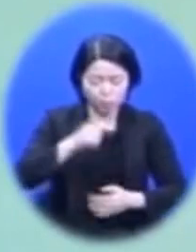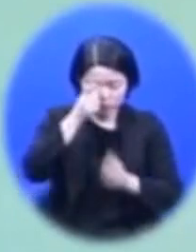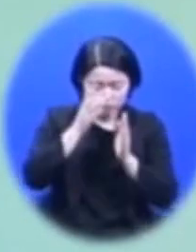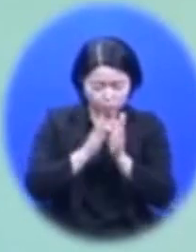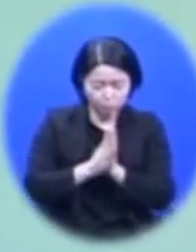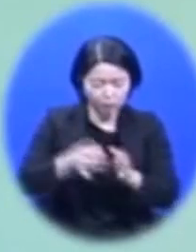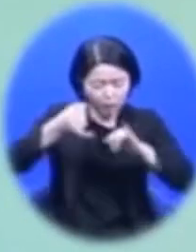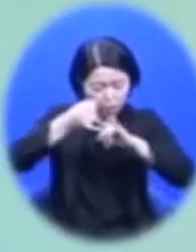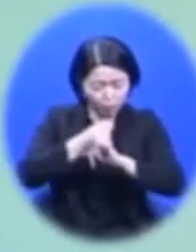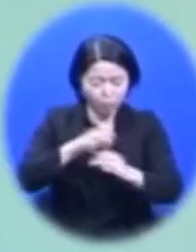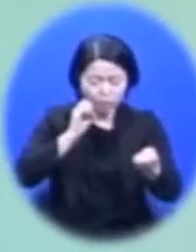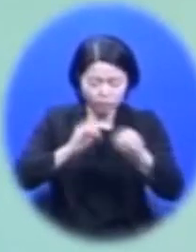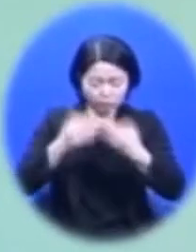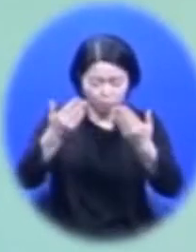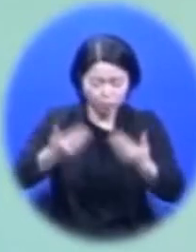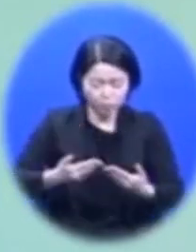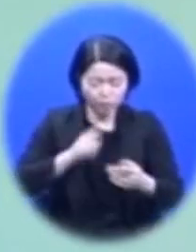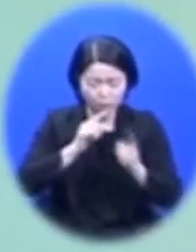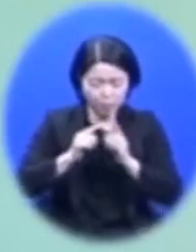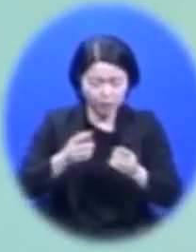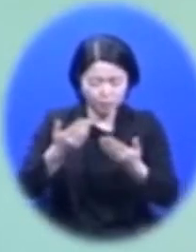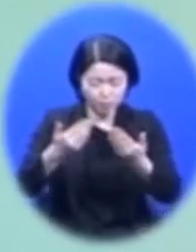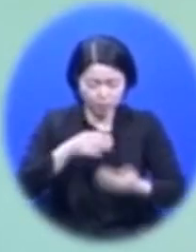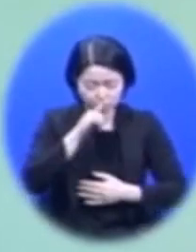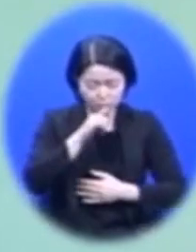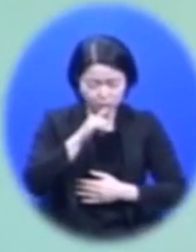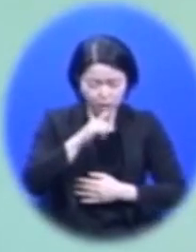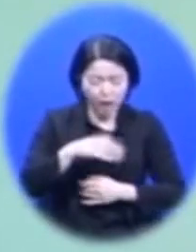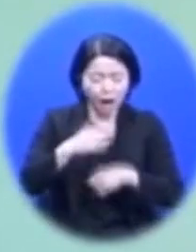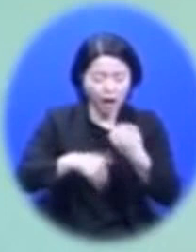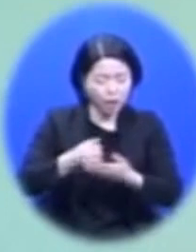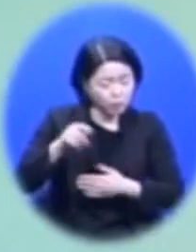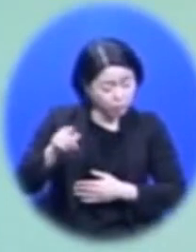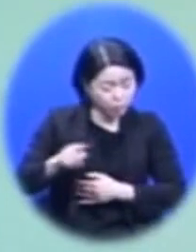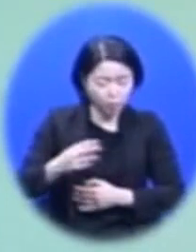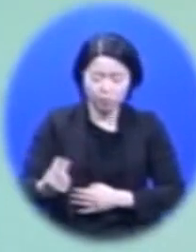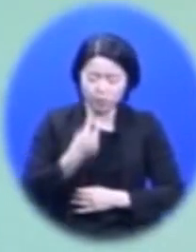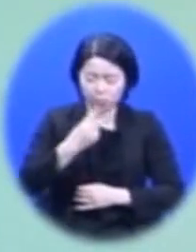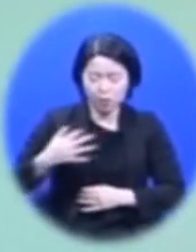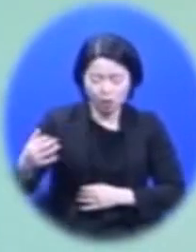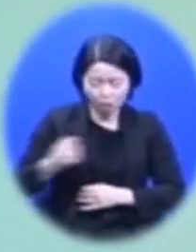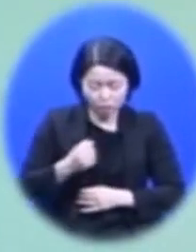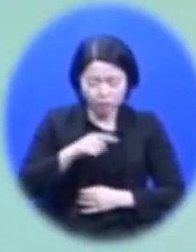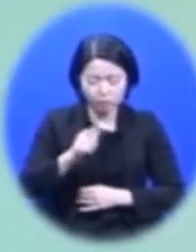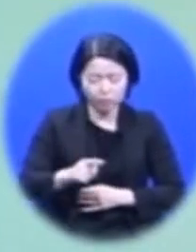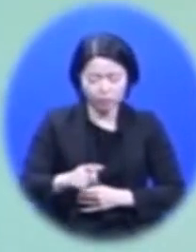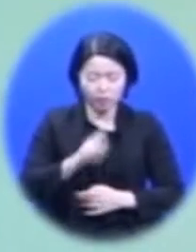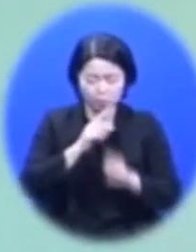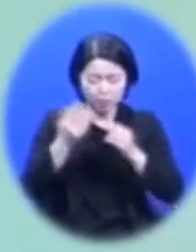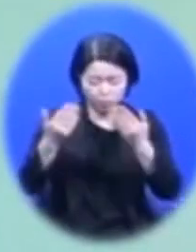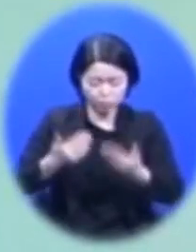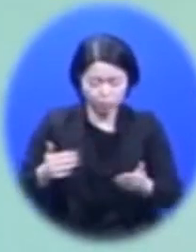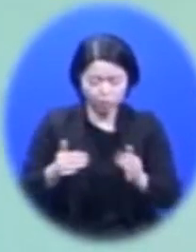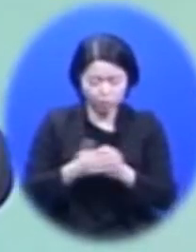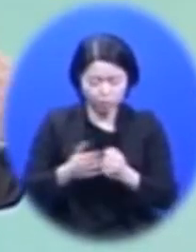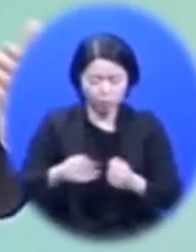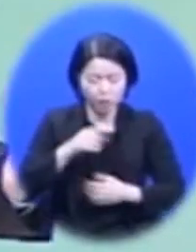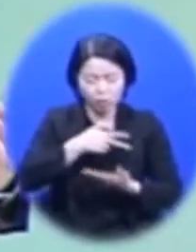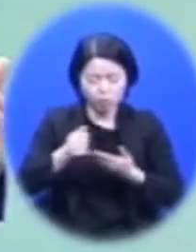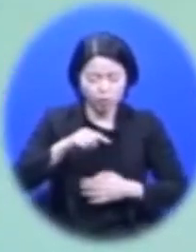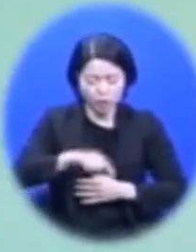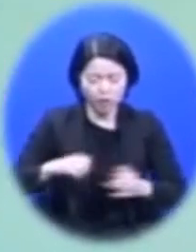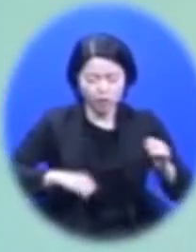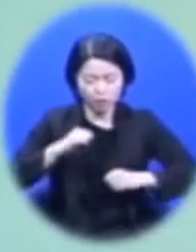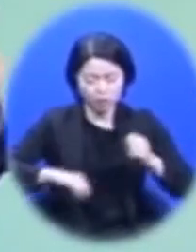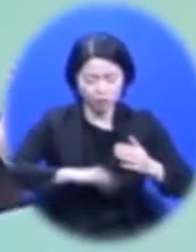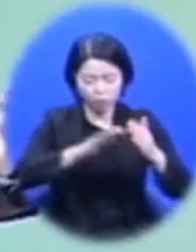반드시 응답하신다 하셨으니, 하나님 그도 생명을 얻을 것이라고 하셨으니, 주여 이 역사가 우리 가정